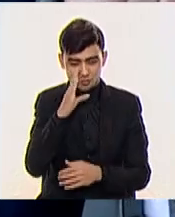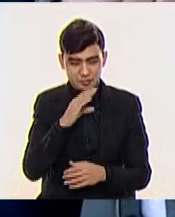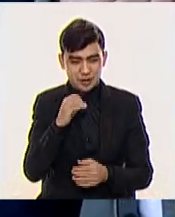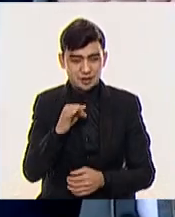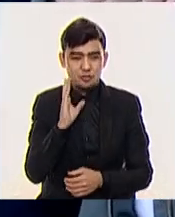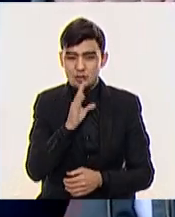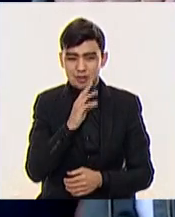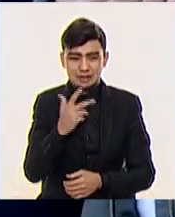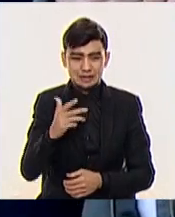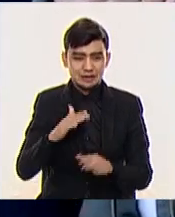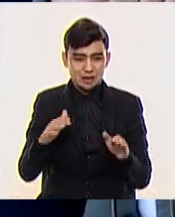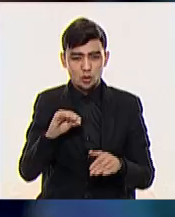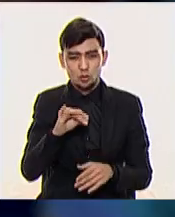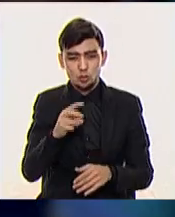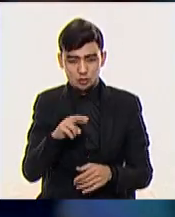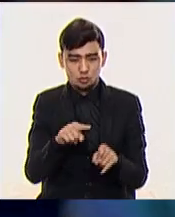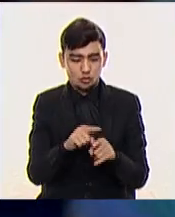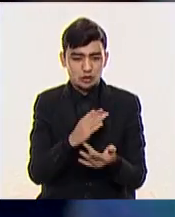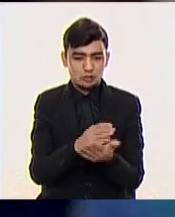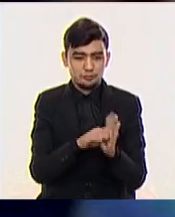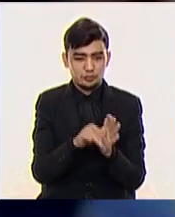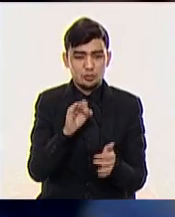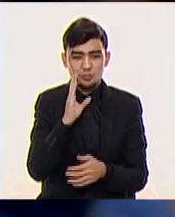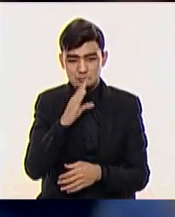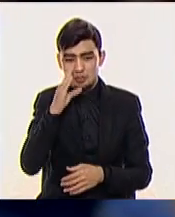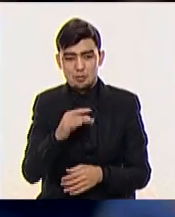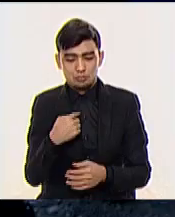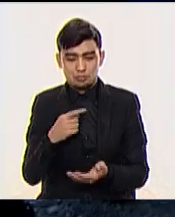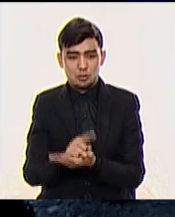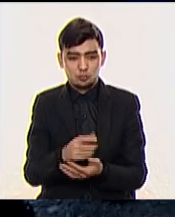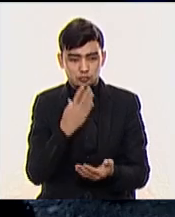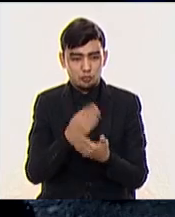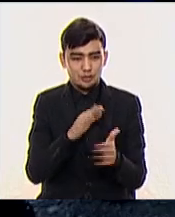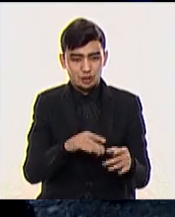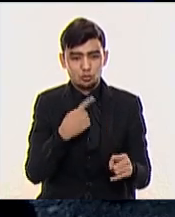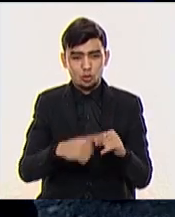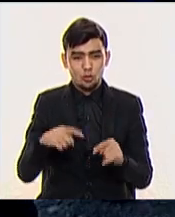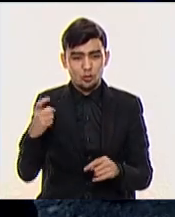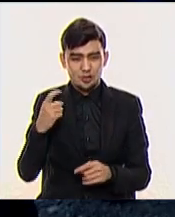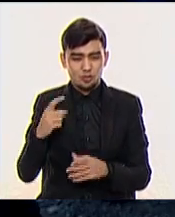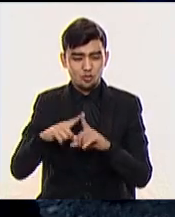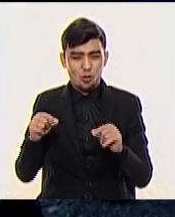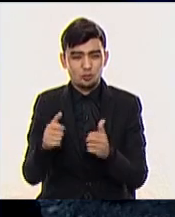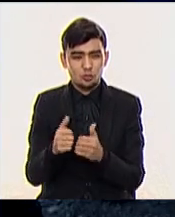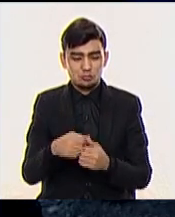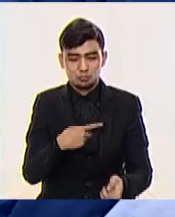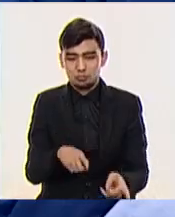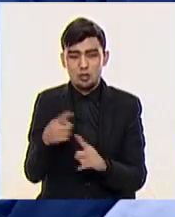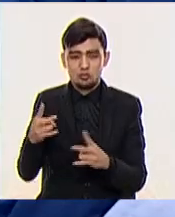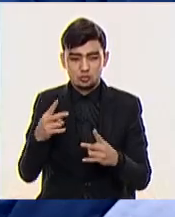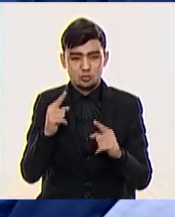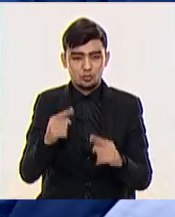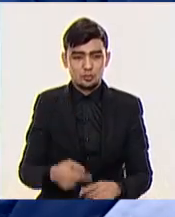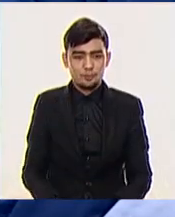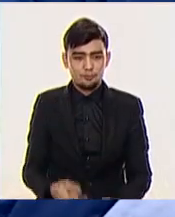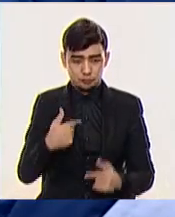и мать троих детей Юна Кириченко. Она говорит, что пап и мам вынуждают перевести детей в частную школу по соседству. Мы